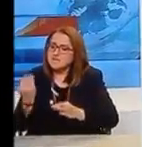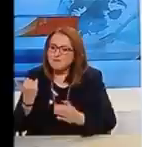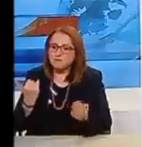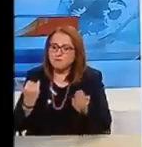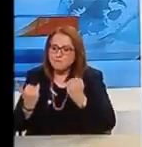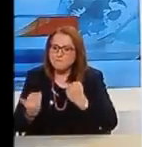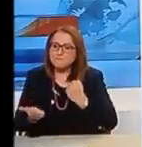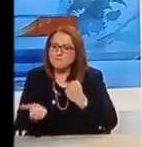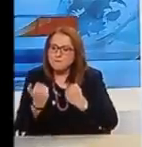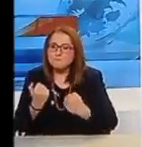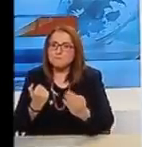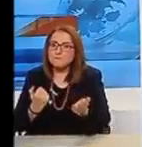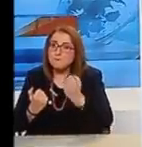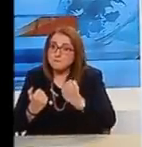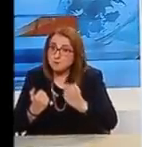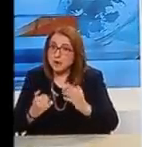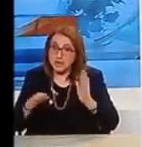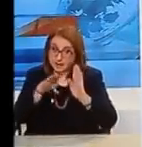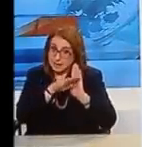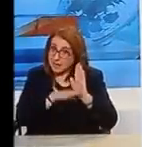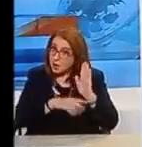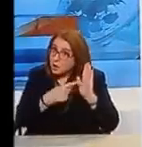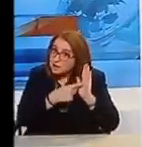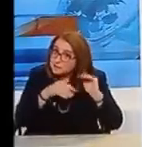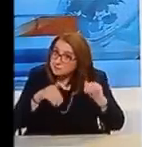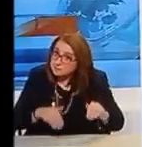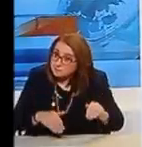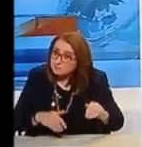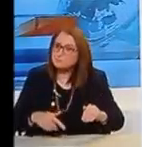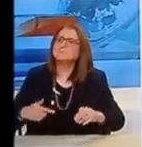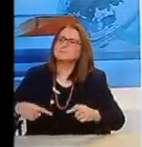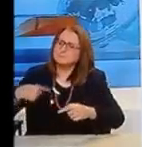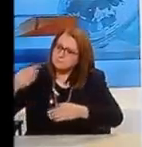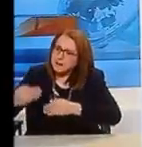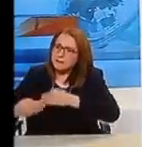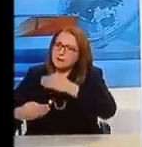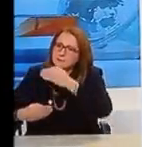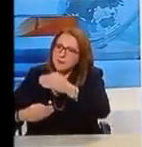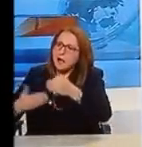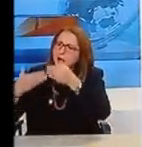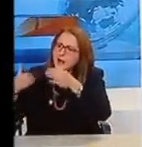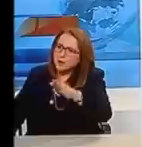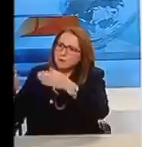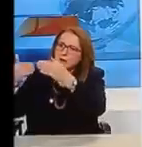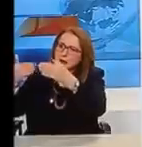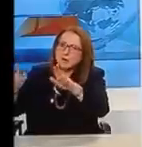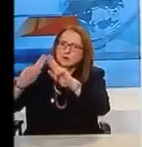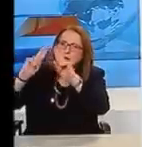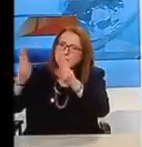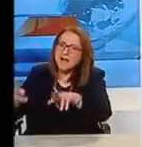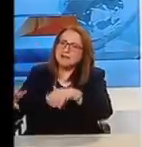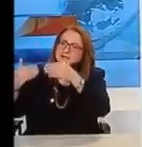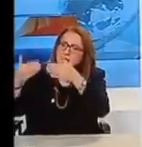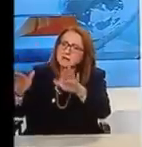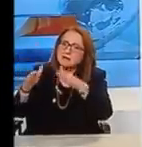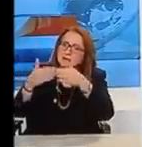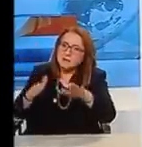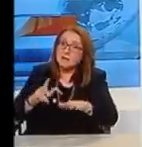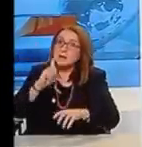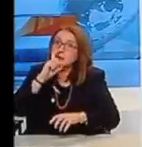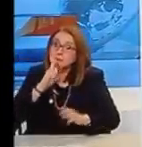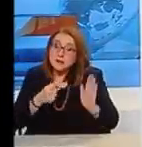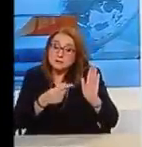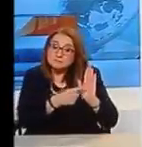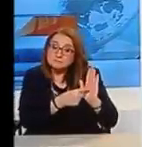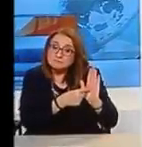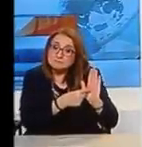μέχρι σήμερα. Τηρούμε τους κανόνες. Προχωράμε μέρα με τη μέρα στις επόμενες φάσεις. Με νέα καταστήματα και επιχειρήσεις να ανοίγουν, νέες